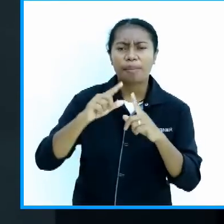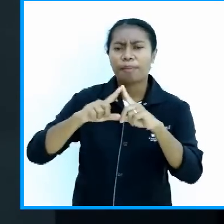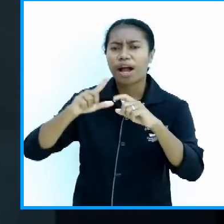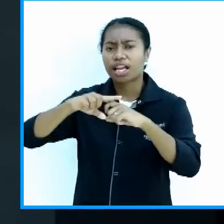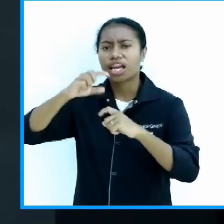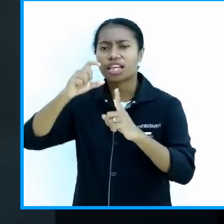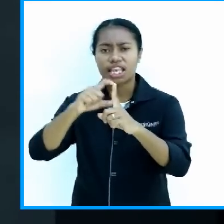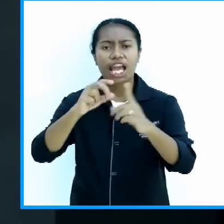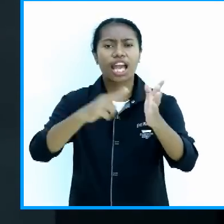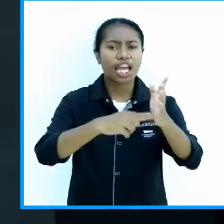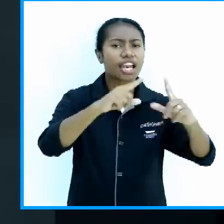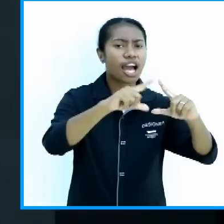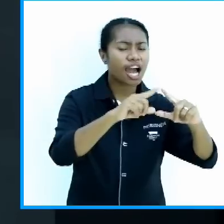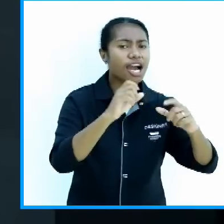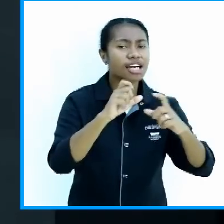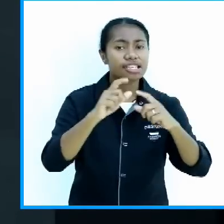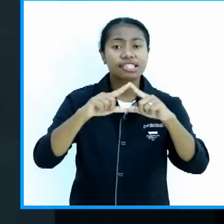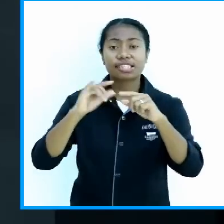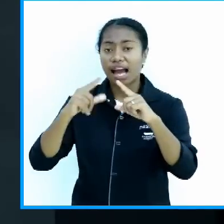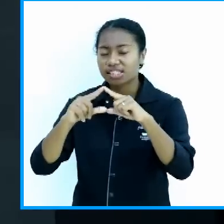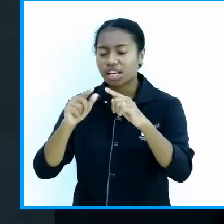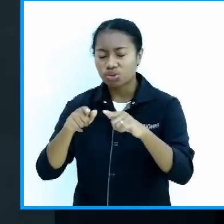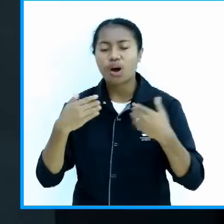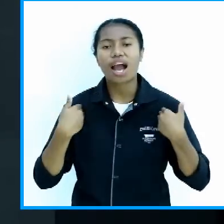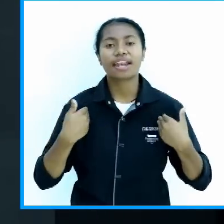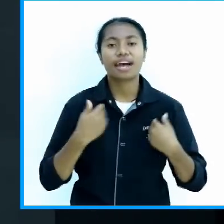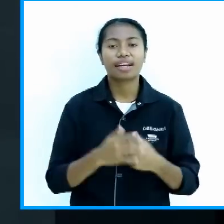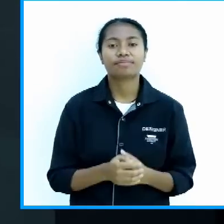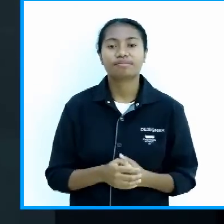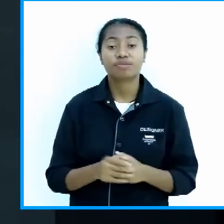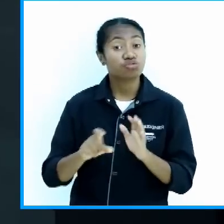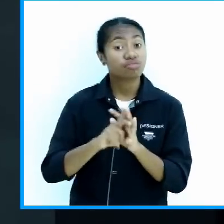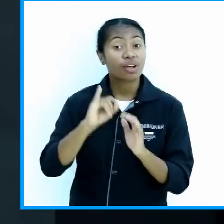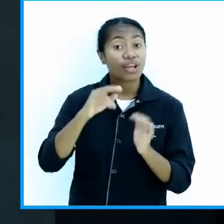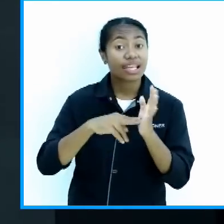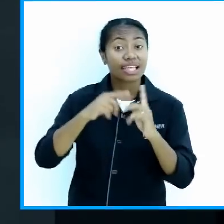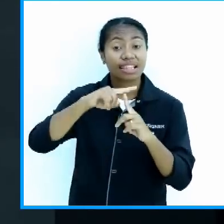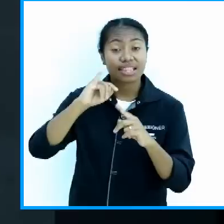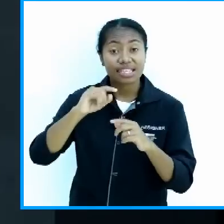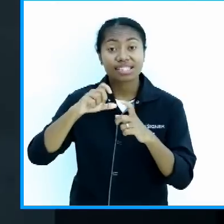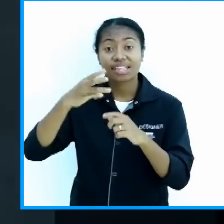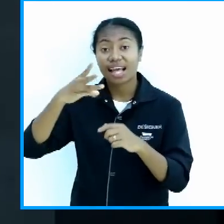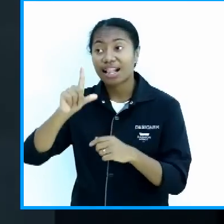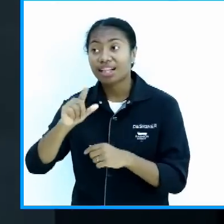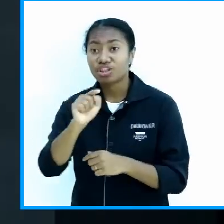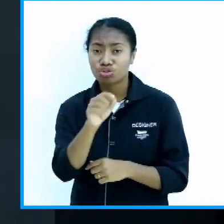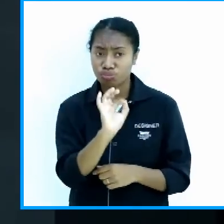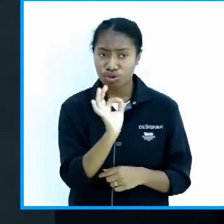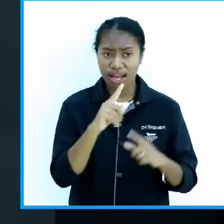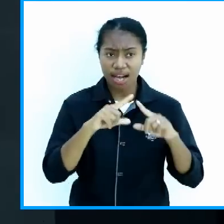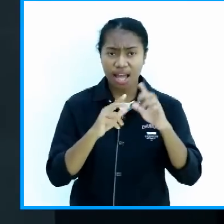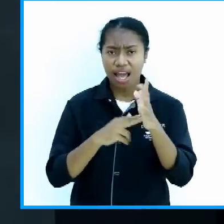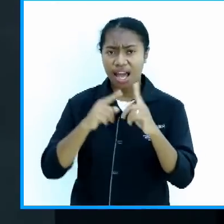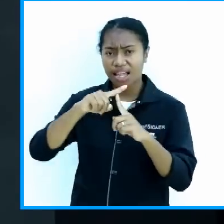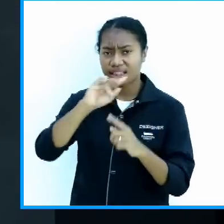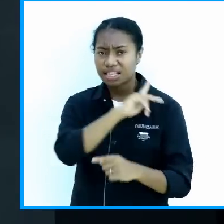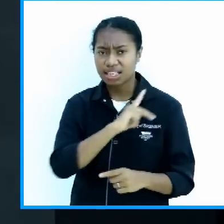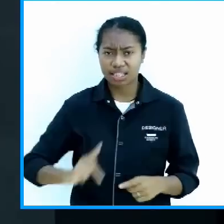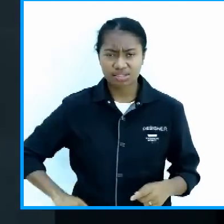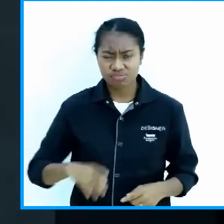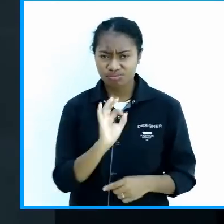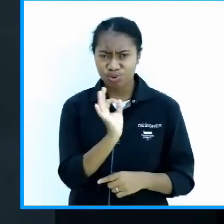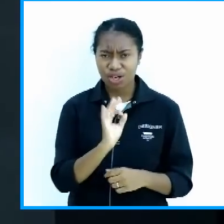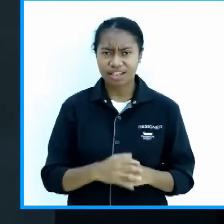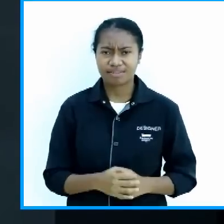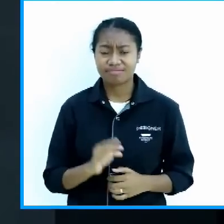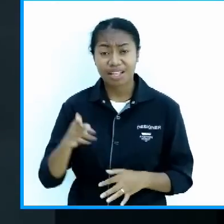itu tidak ada, yang diambil cuma DNA virusnya, inti selnya. Bukan DNA antikris ya, DNA virus. Ya kalau tadi